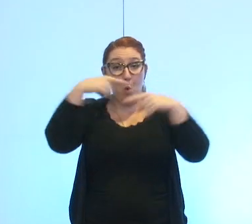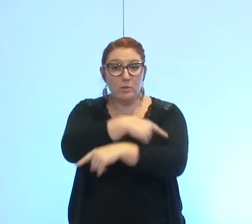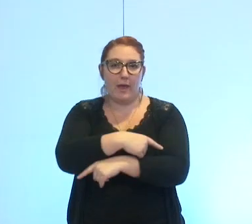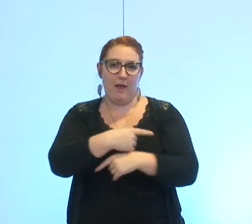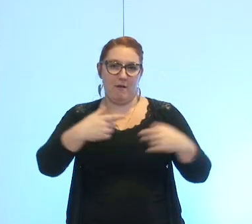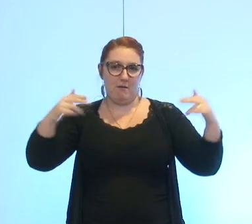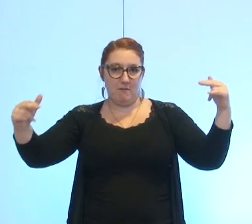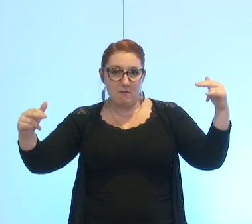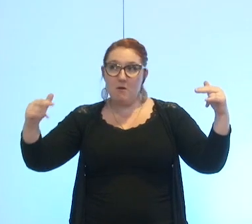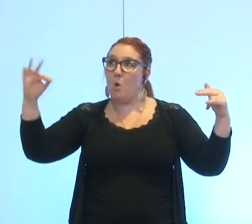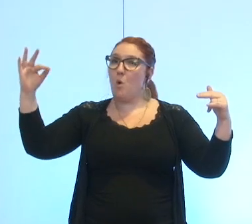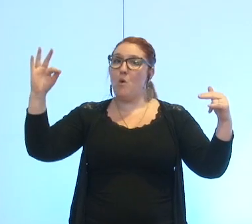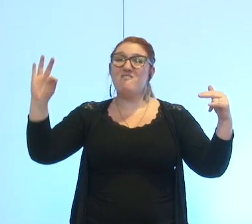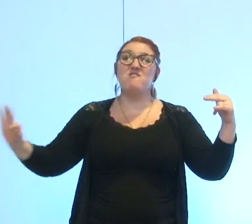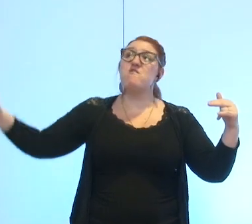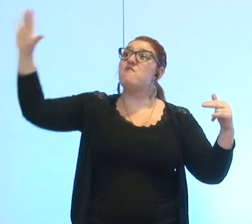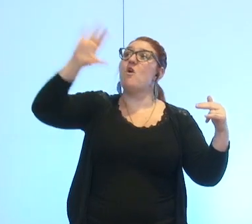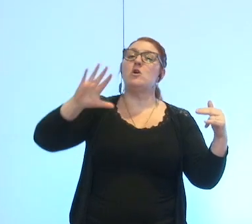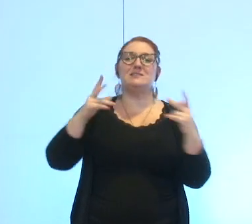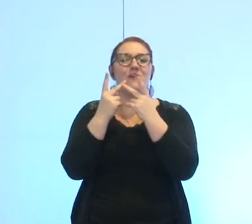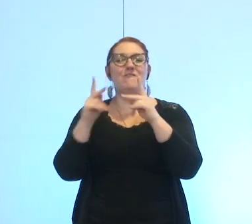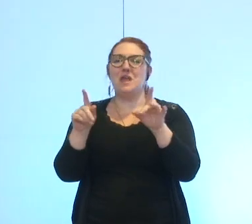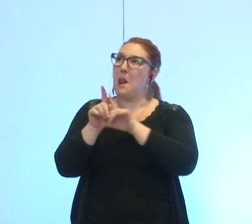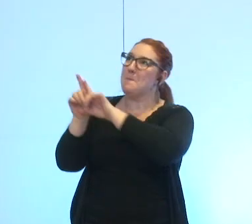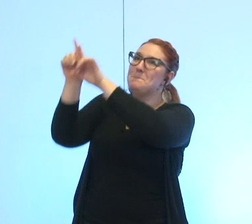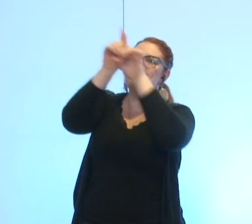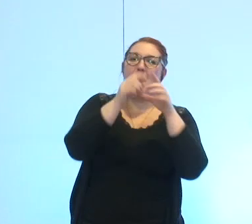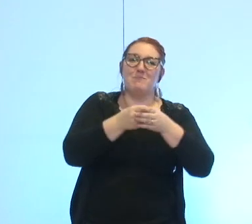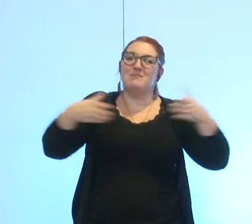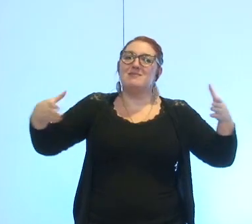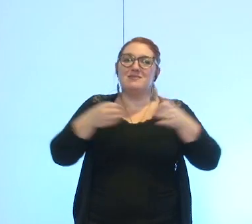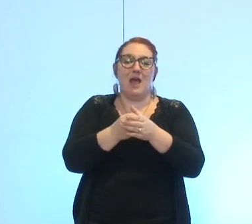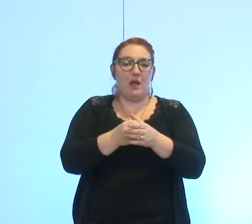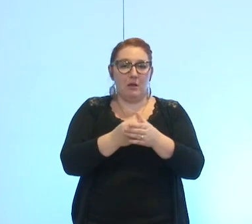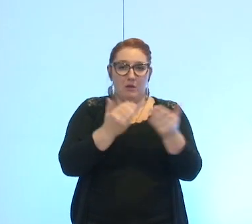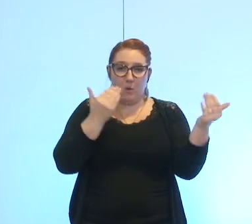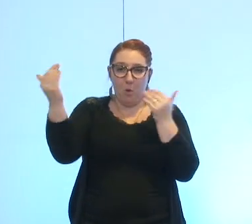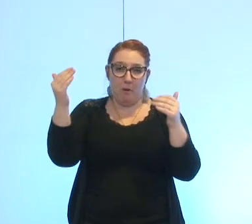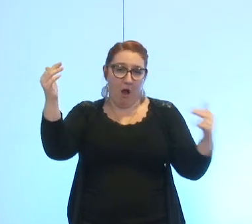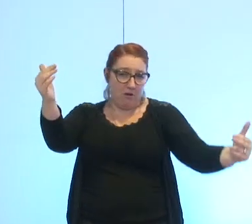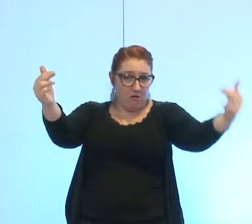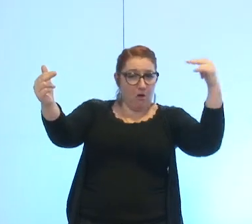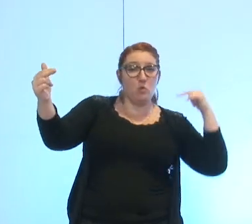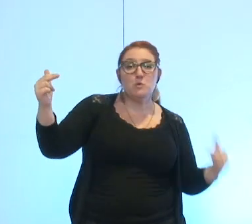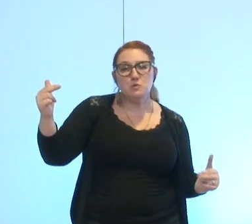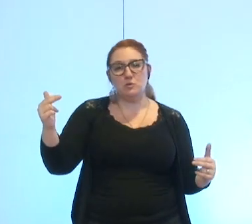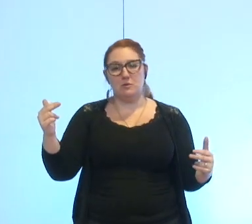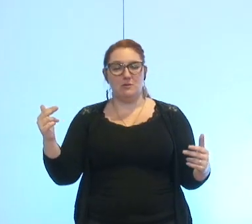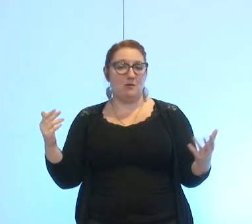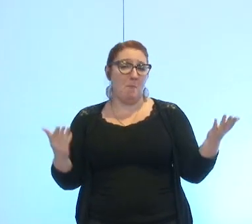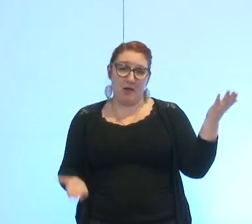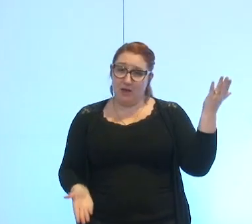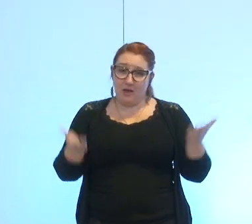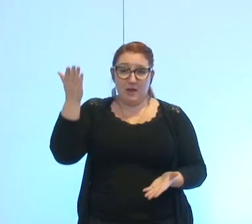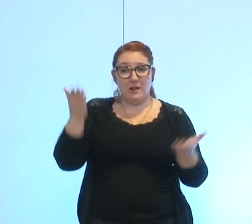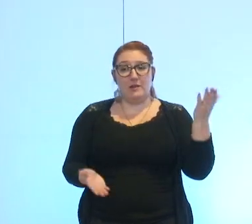parmi les plus modéré des villes de cette strate là et que si l'on parle de justice sociale mes chers collègues